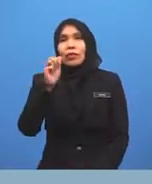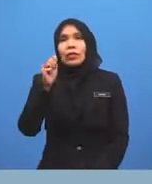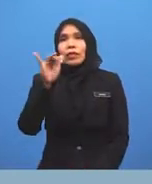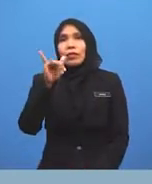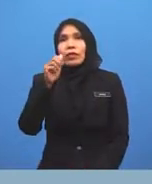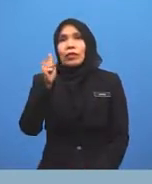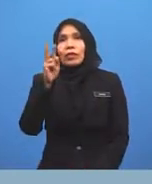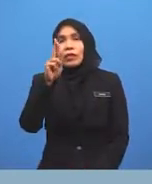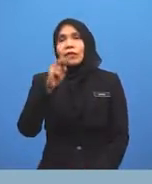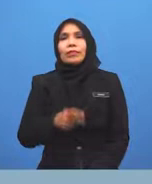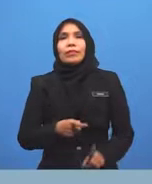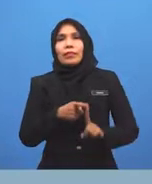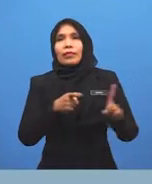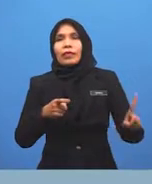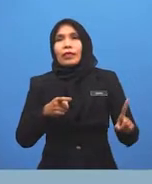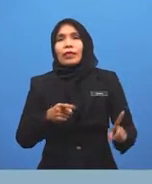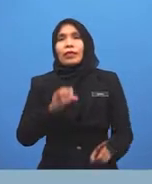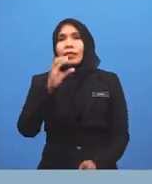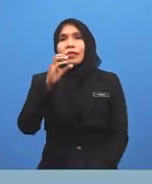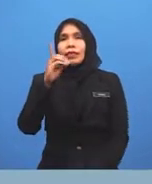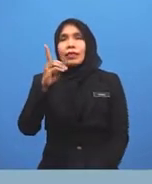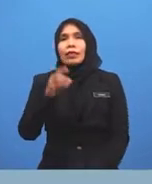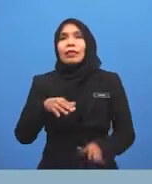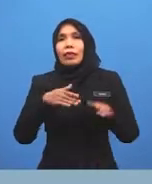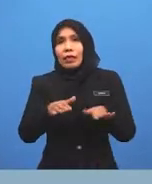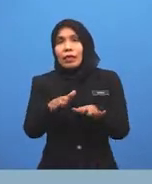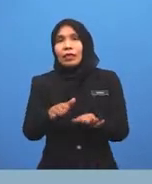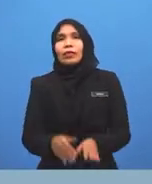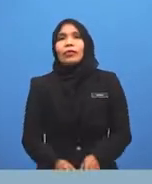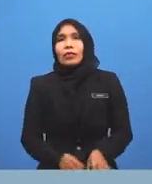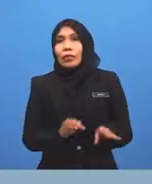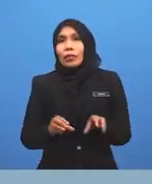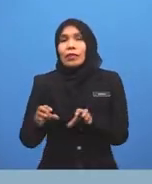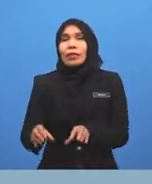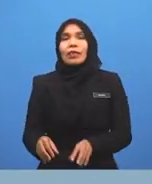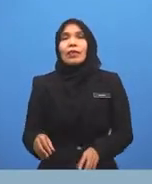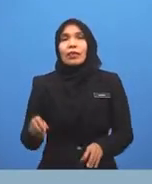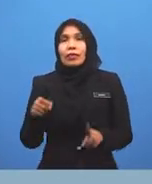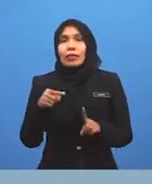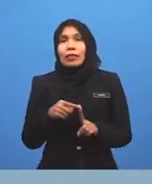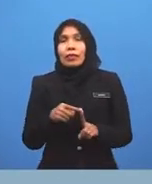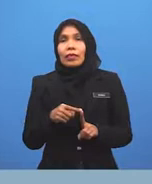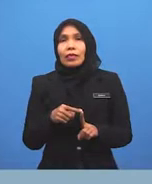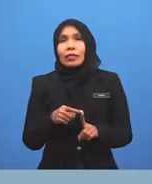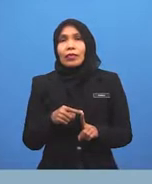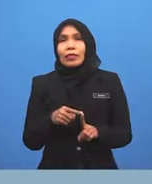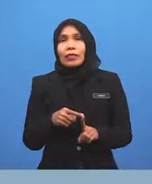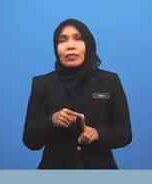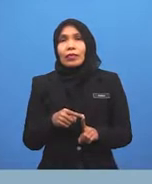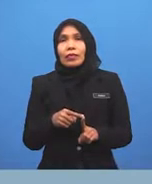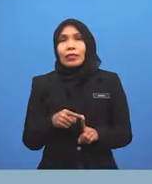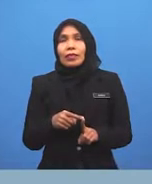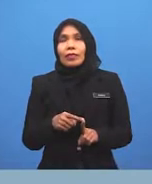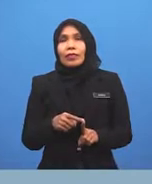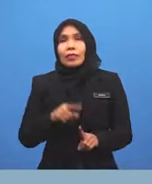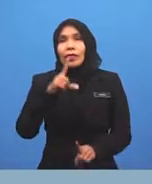Dari bahagian CD, arus akan bergerak menuju ke komutator dan seterusnya ke